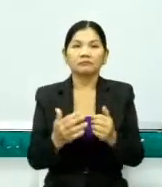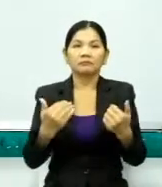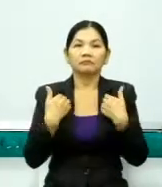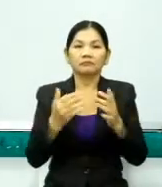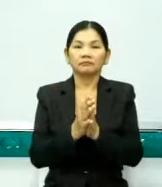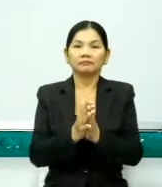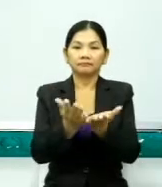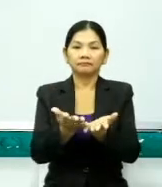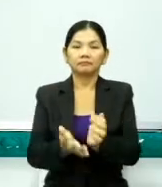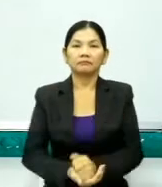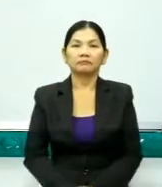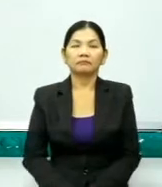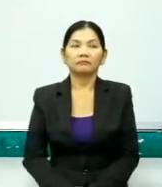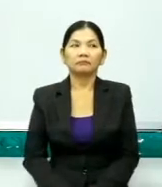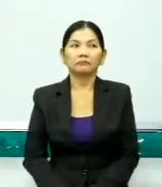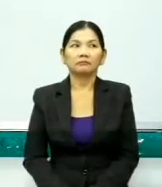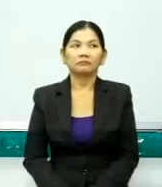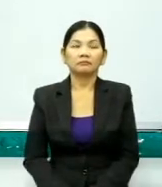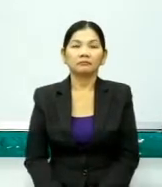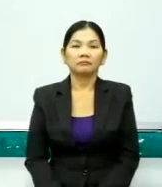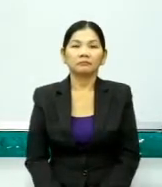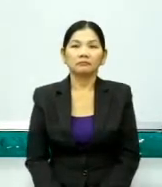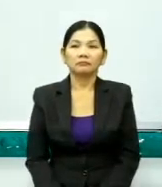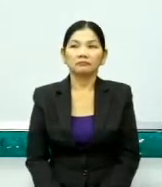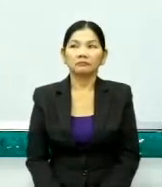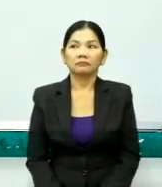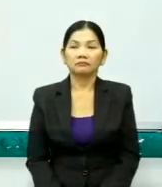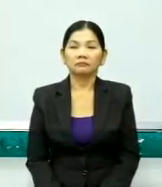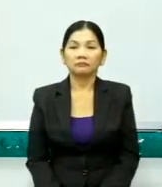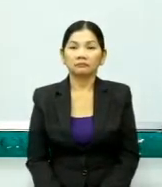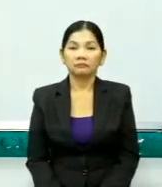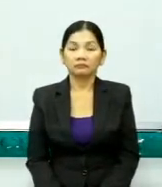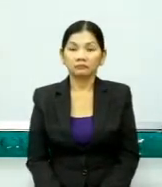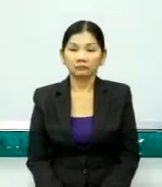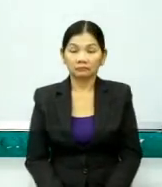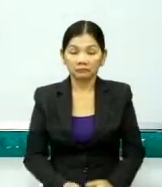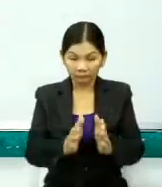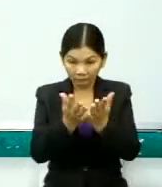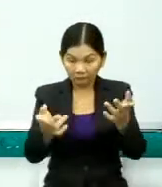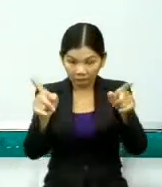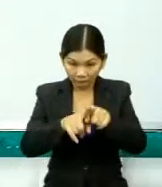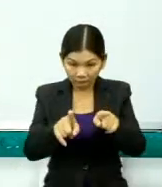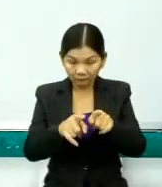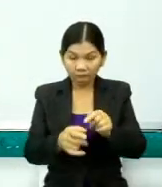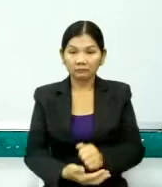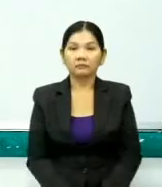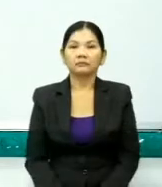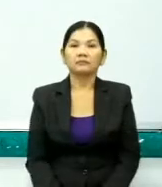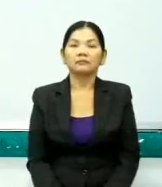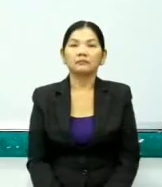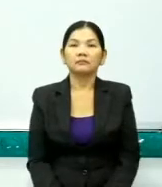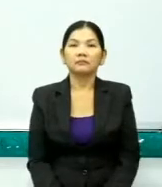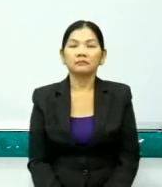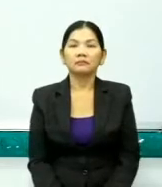sắp hơi con. Chà, ba cục bò đọt này.